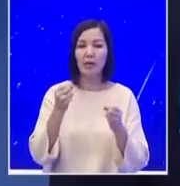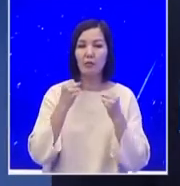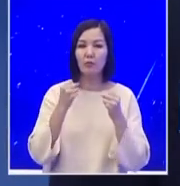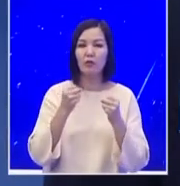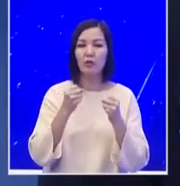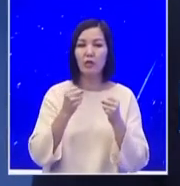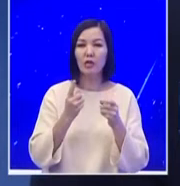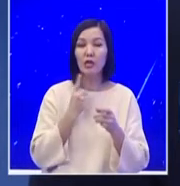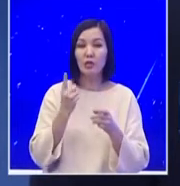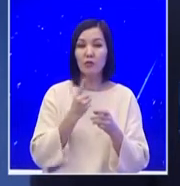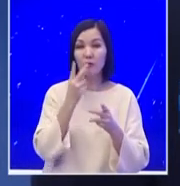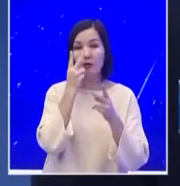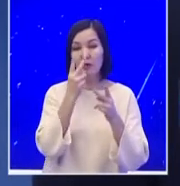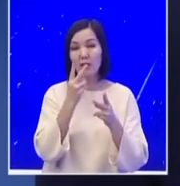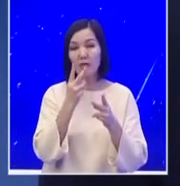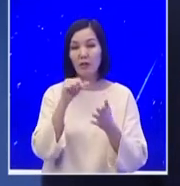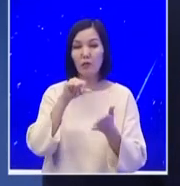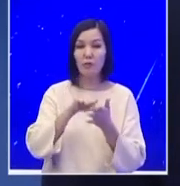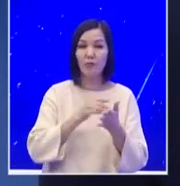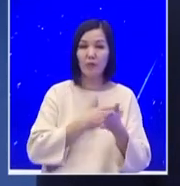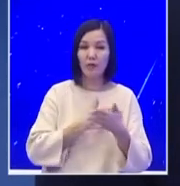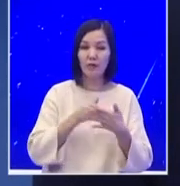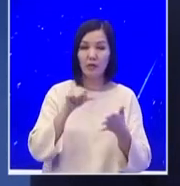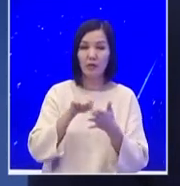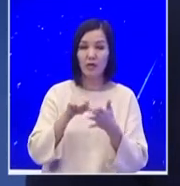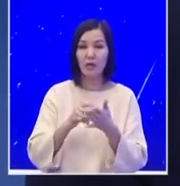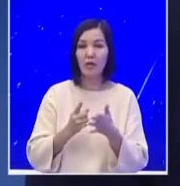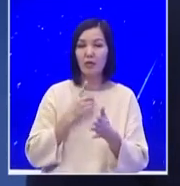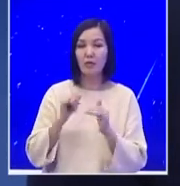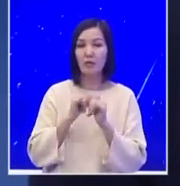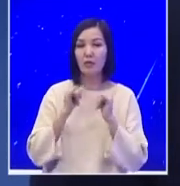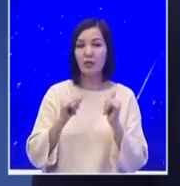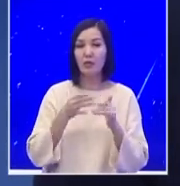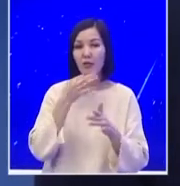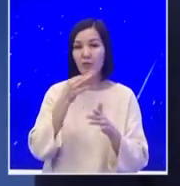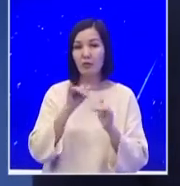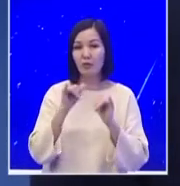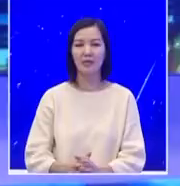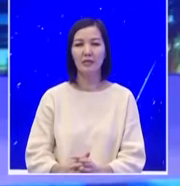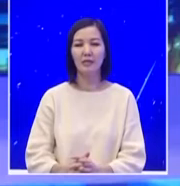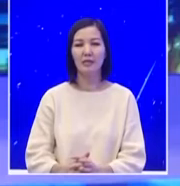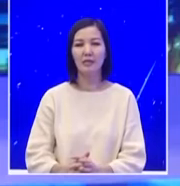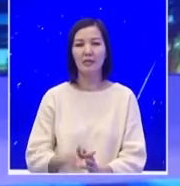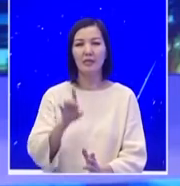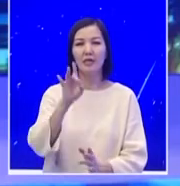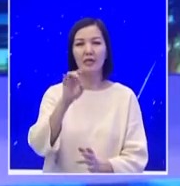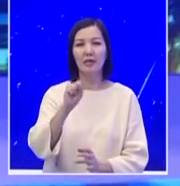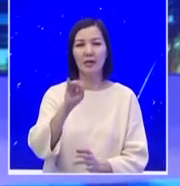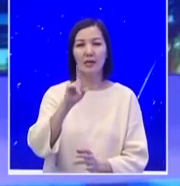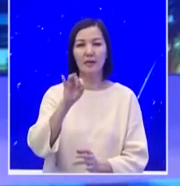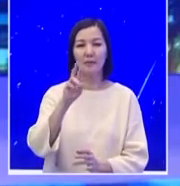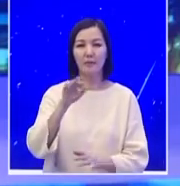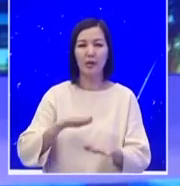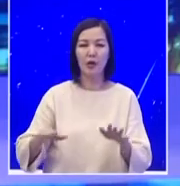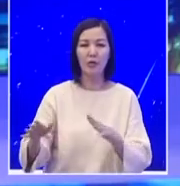жекелей шеберлігімен көзге түсуге тырысып жатыр. Сонымен қатар шеберлігін шыңдап, тәжірибелерін жетілдіре түседі. Райымбек ауданында